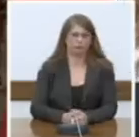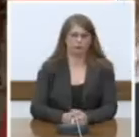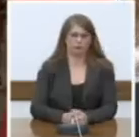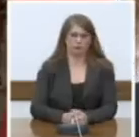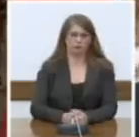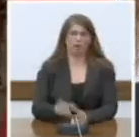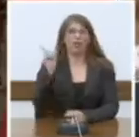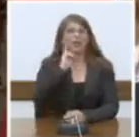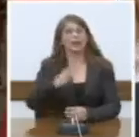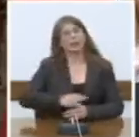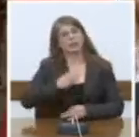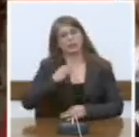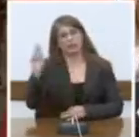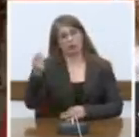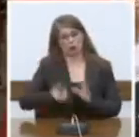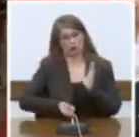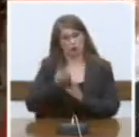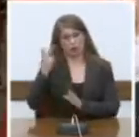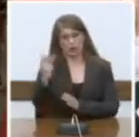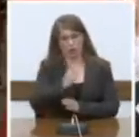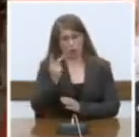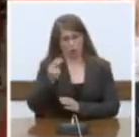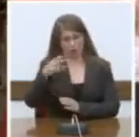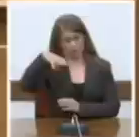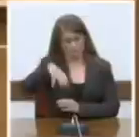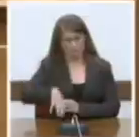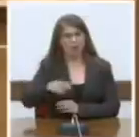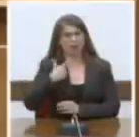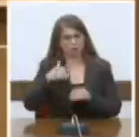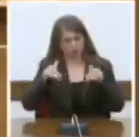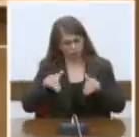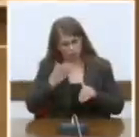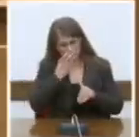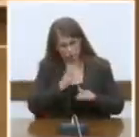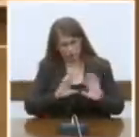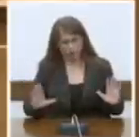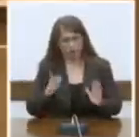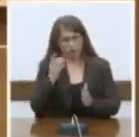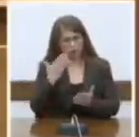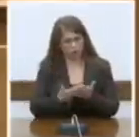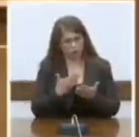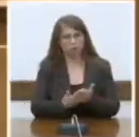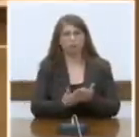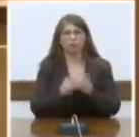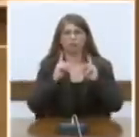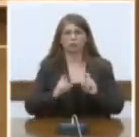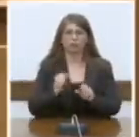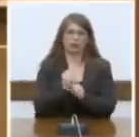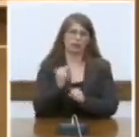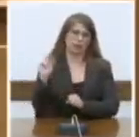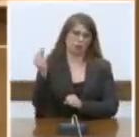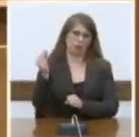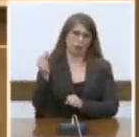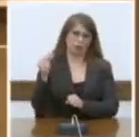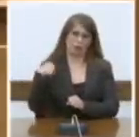Κυρίες και κύριοι βουλευτές, στη νέα κοινοβουλευτική περίοδο θα ασκήσουμε με σεβαρότητα και τεκμηριωμένα τα καθήκοντα της αξιωματικής αντιπολίτευσης με στη Βουλή, αλλά και